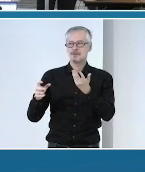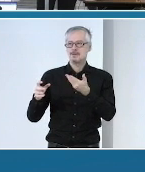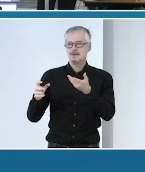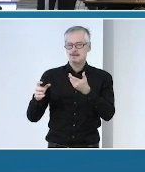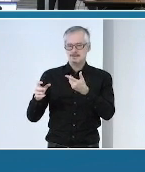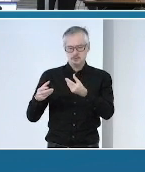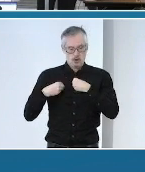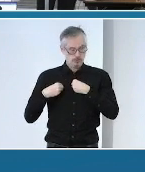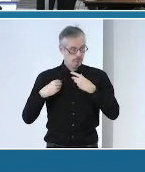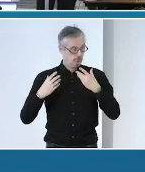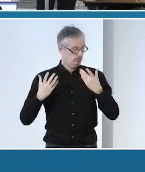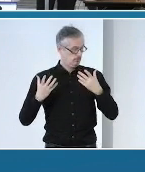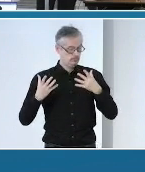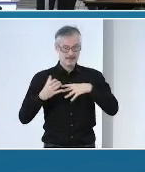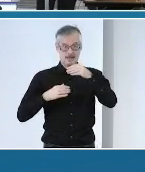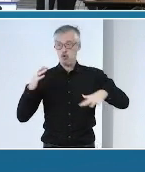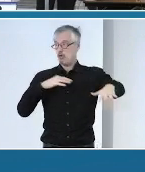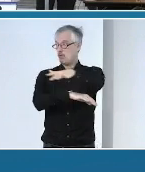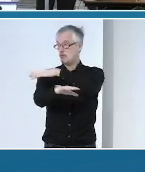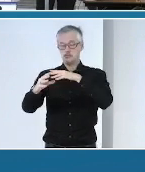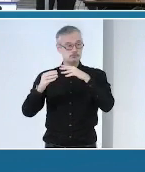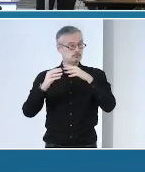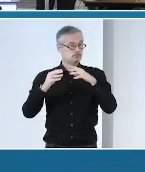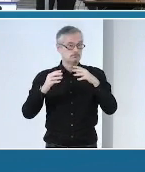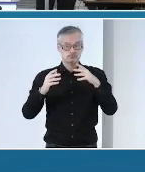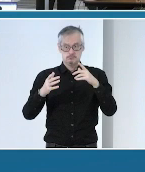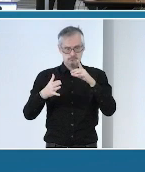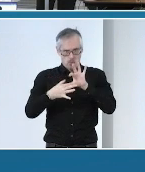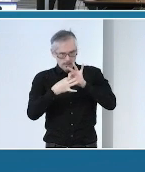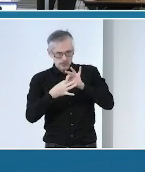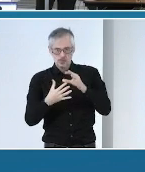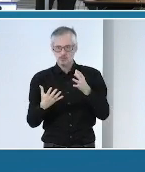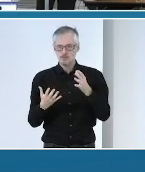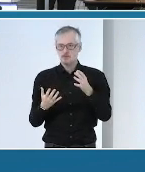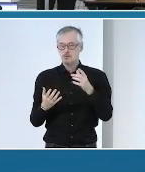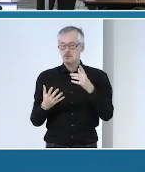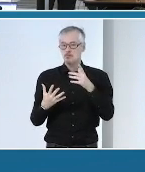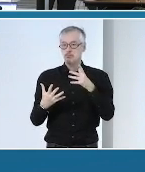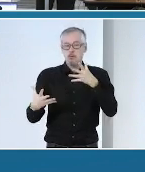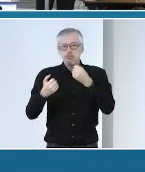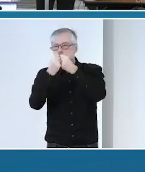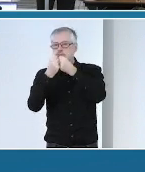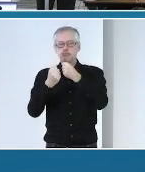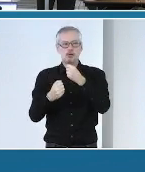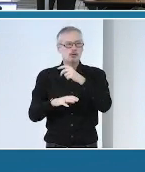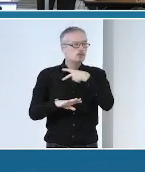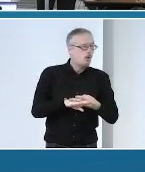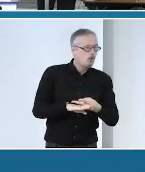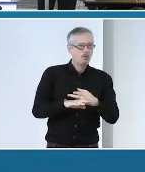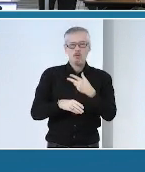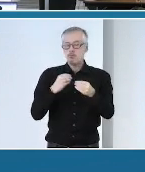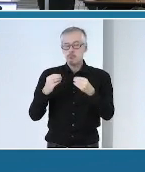notre relation au monde de façon que ce ne soit pas chaotique, de façon